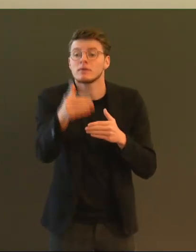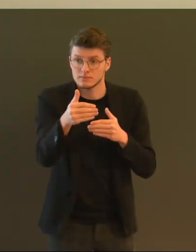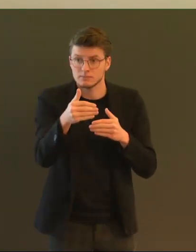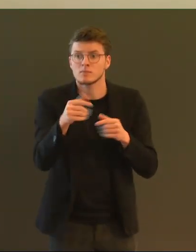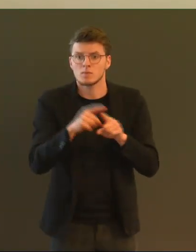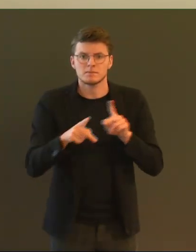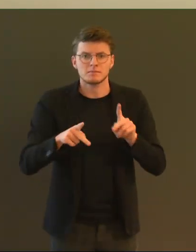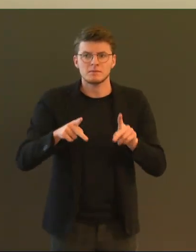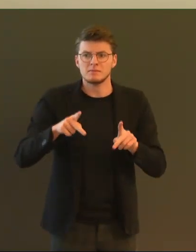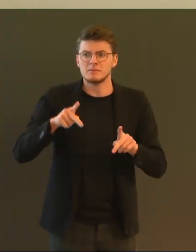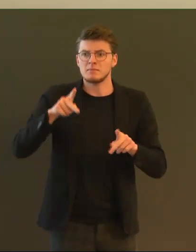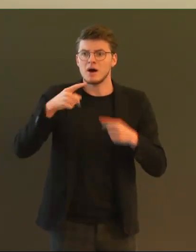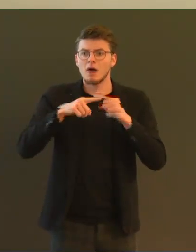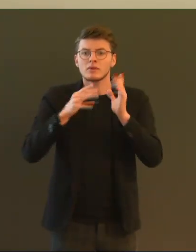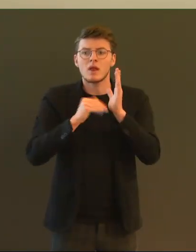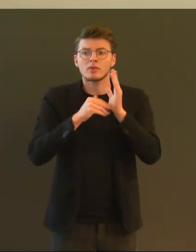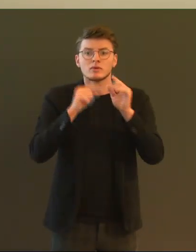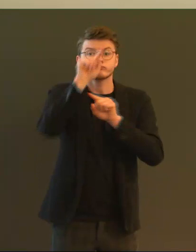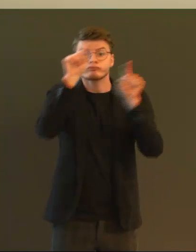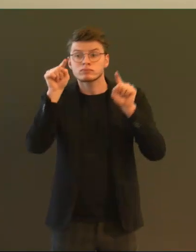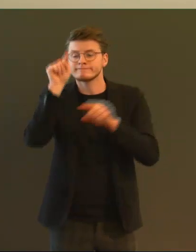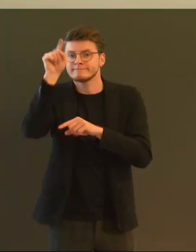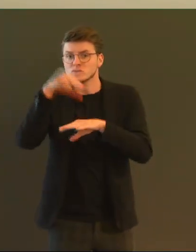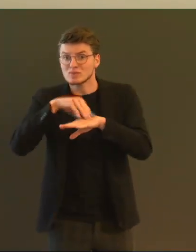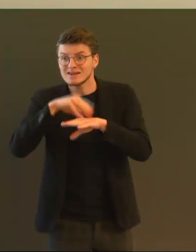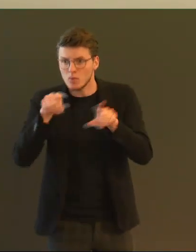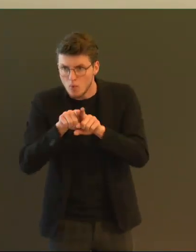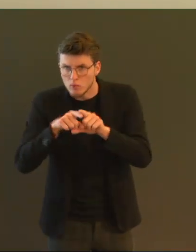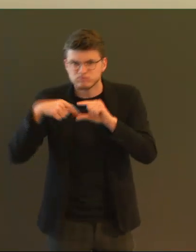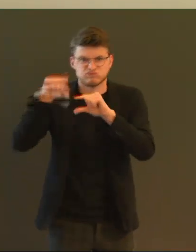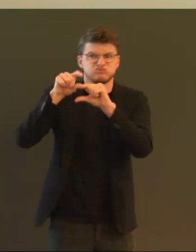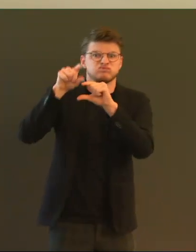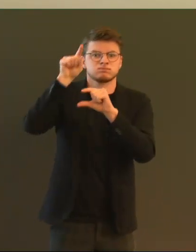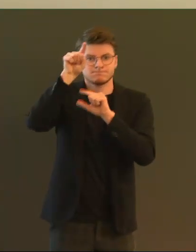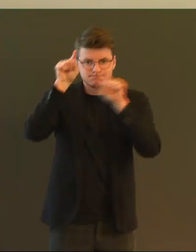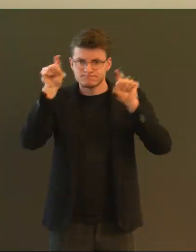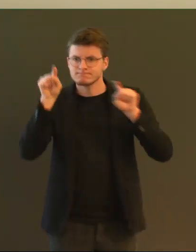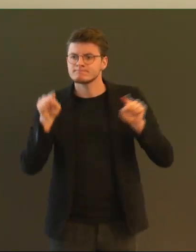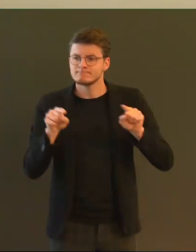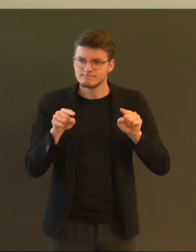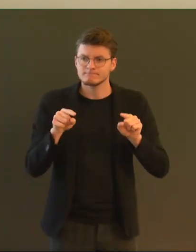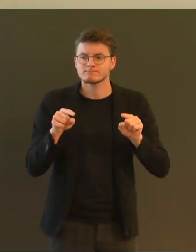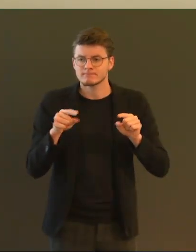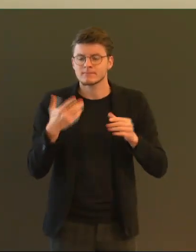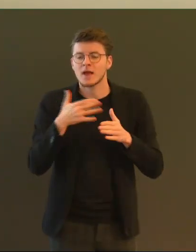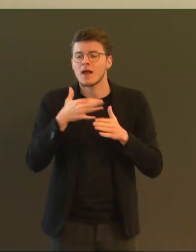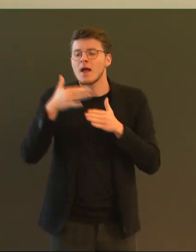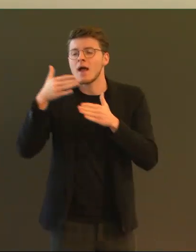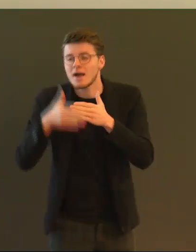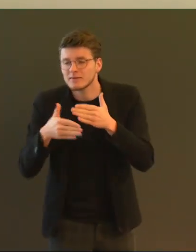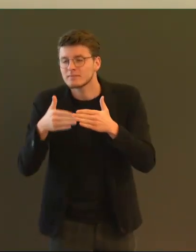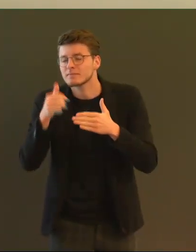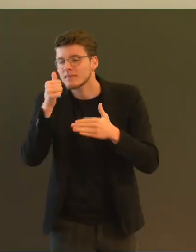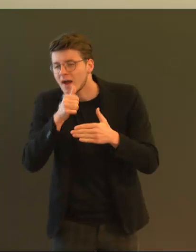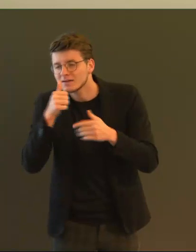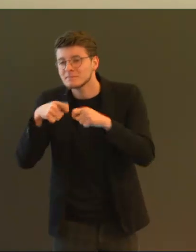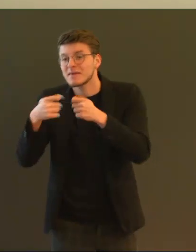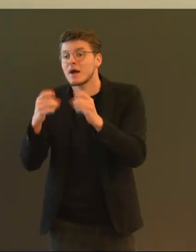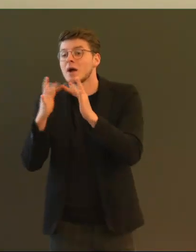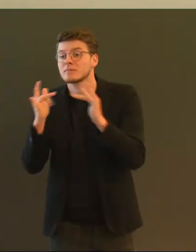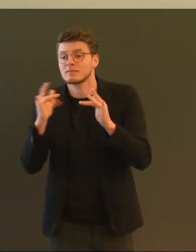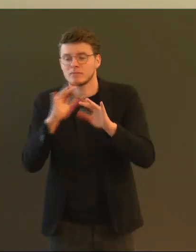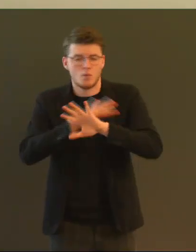in Zweden. Ergens eind maart, begin april werd er over bijna heel West-Europa een extreme oversterfte